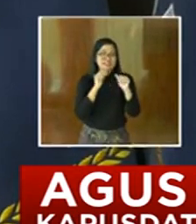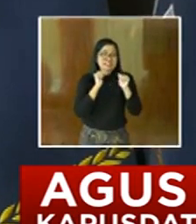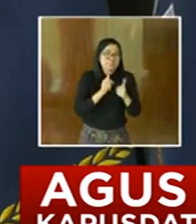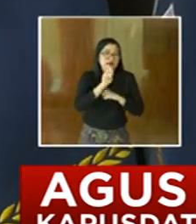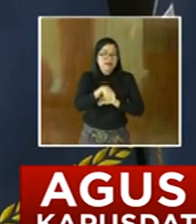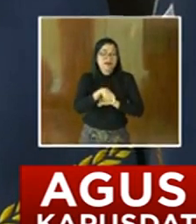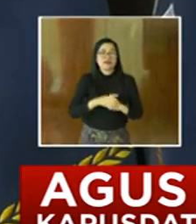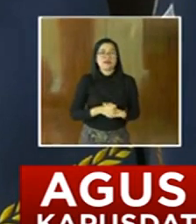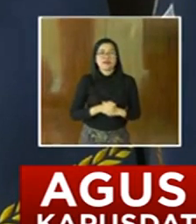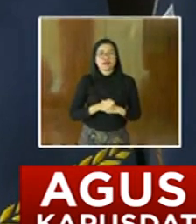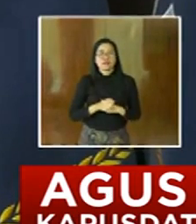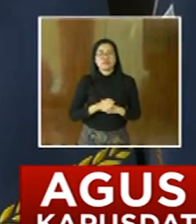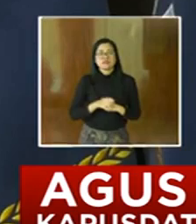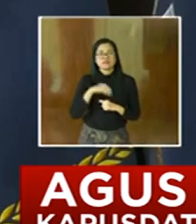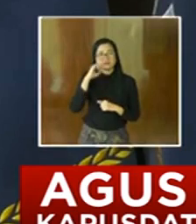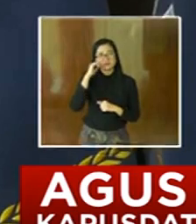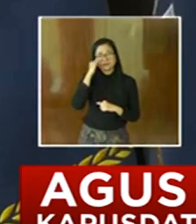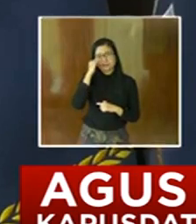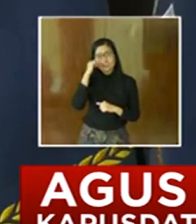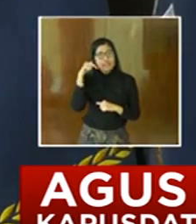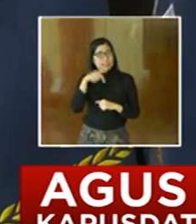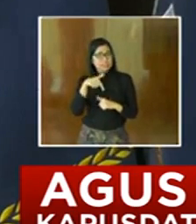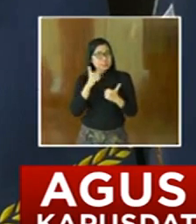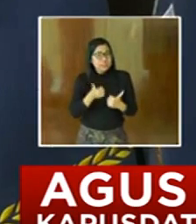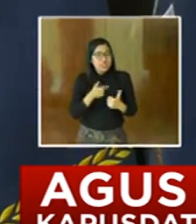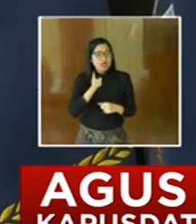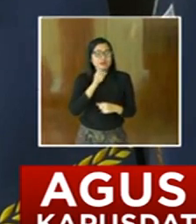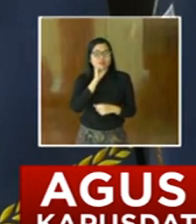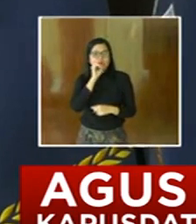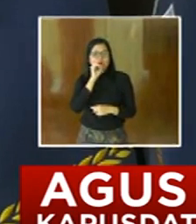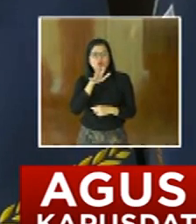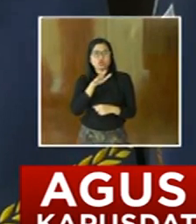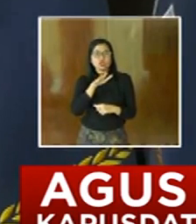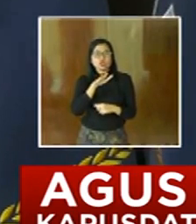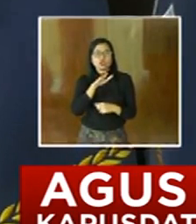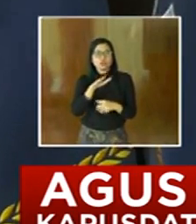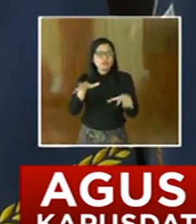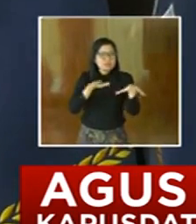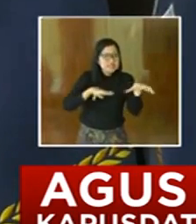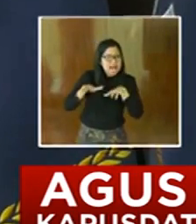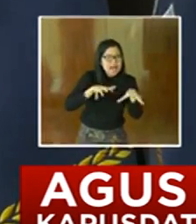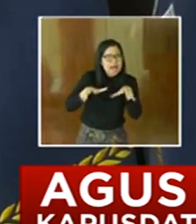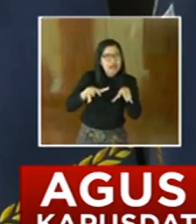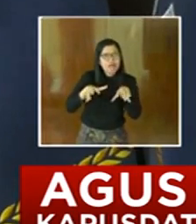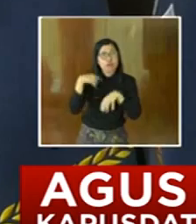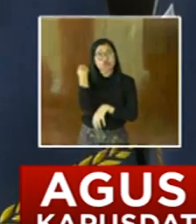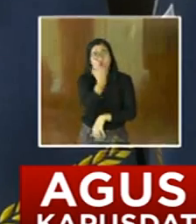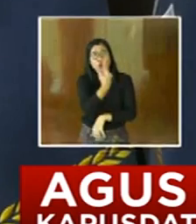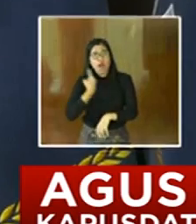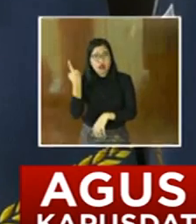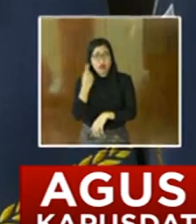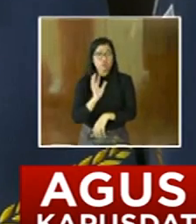BNPB kemudian Ini bisa juga disebut bencana nasional bukan bukan bencana nasional tapi